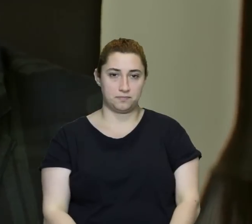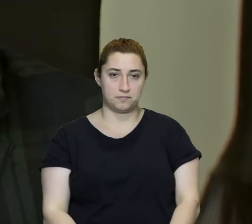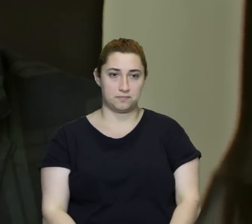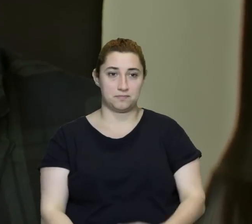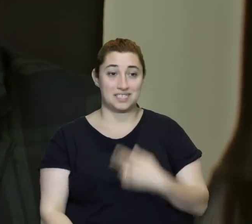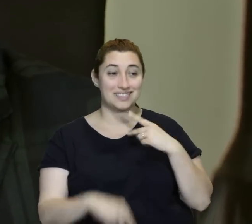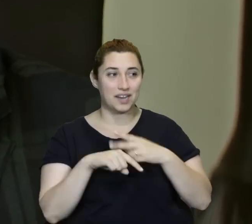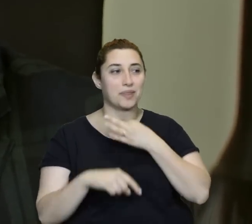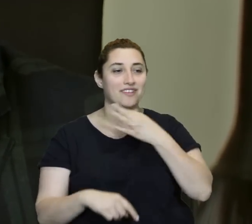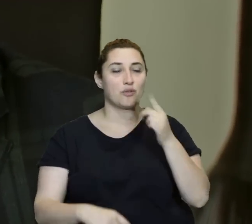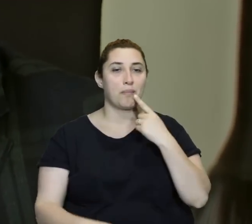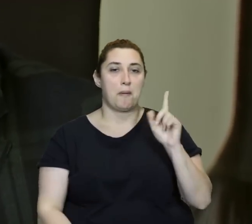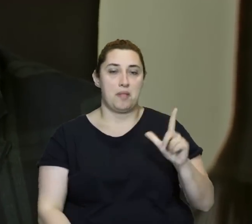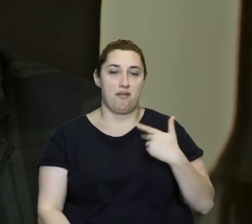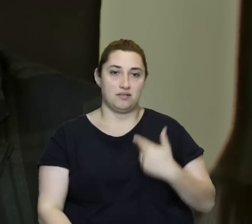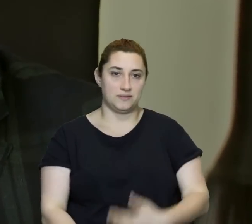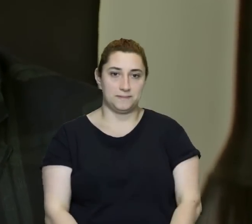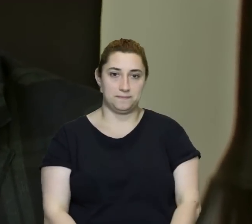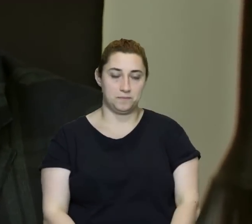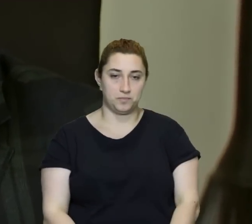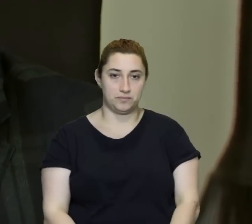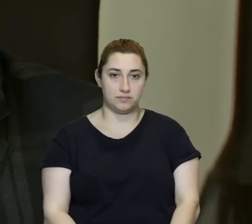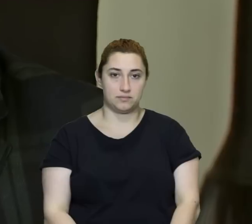Bir teşekkür etmek lazım.